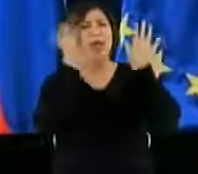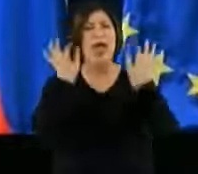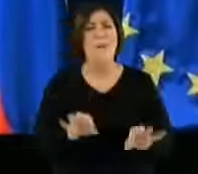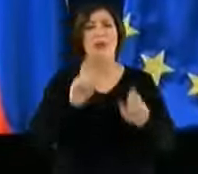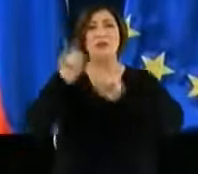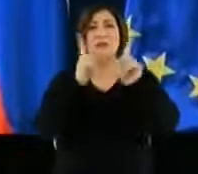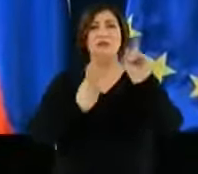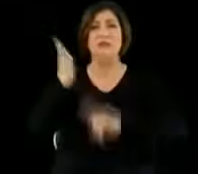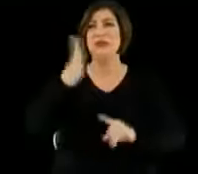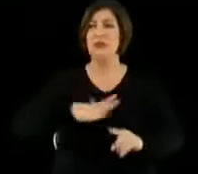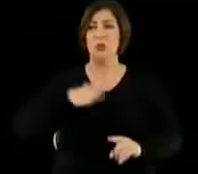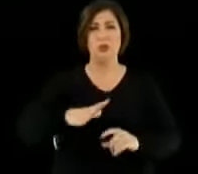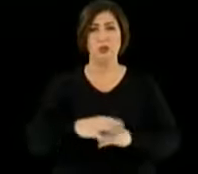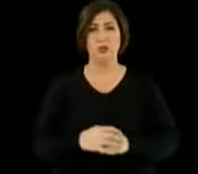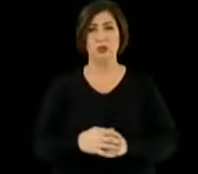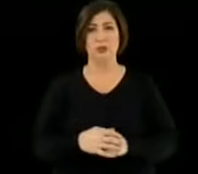derhal yargılanmasını istiyoruz.